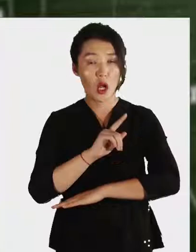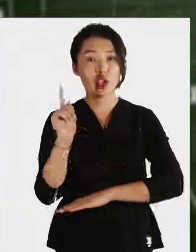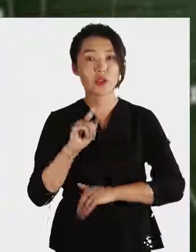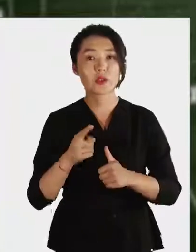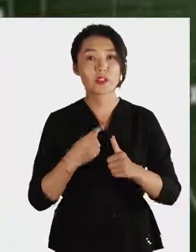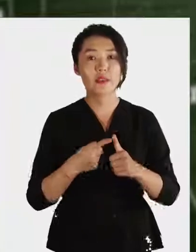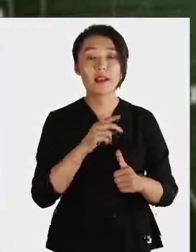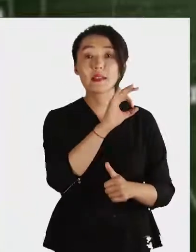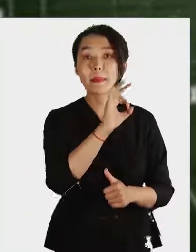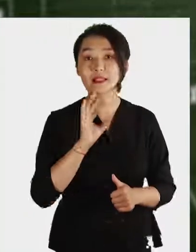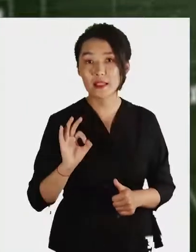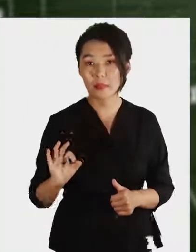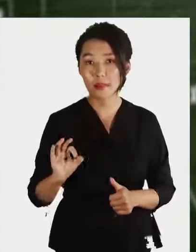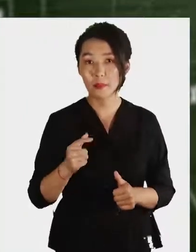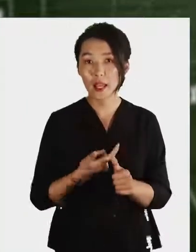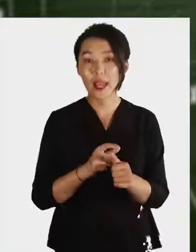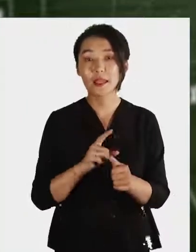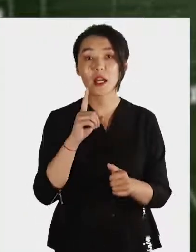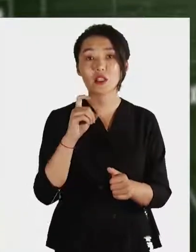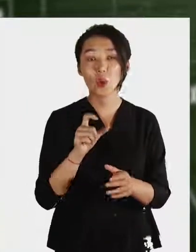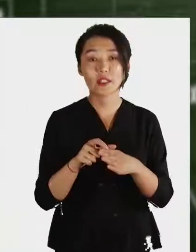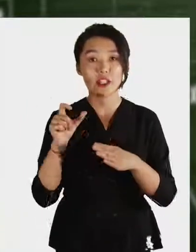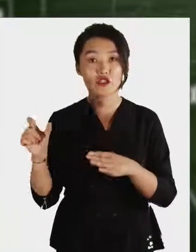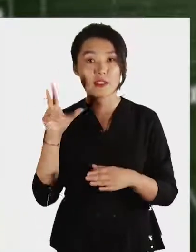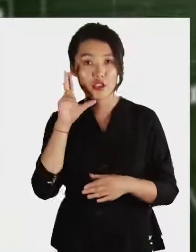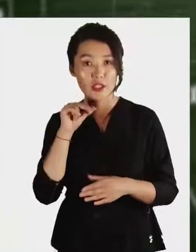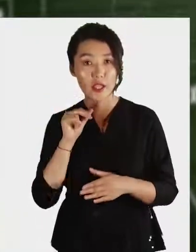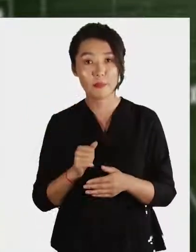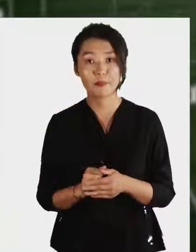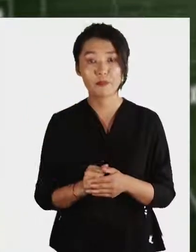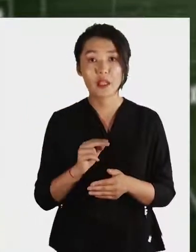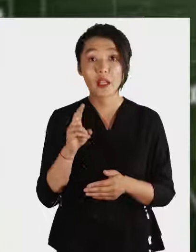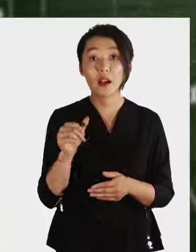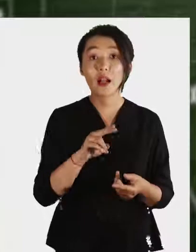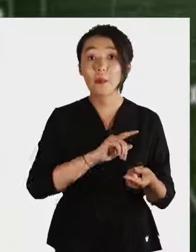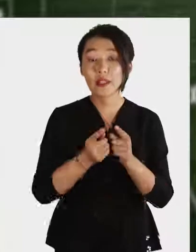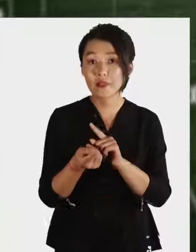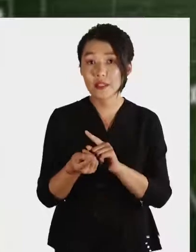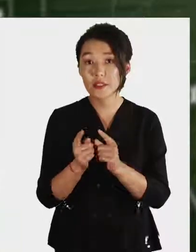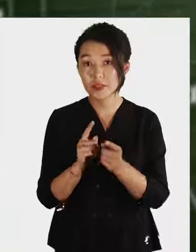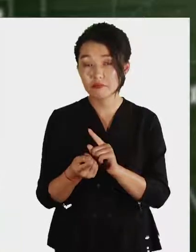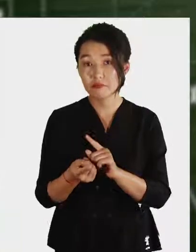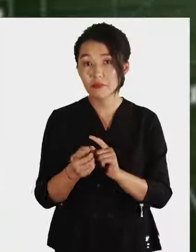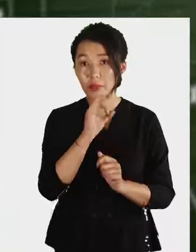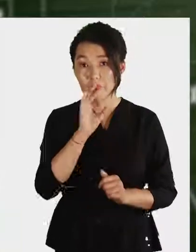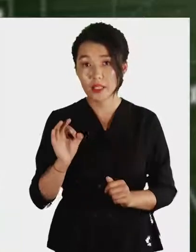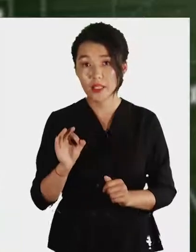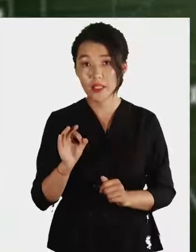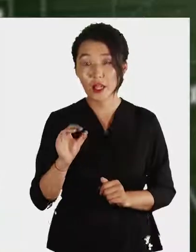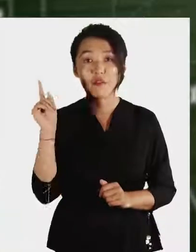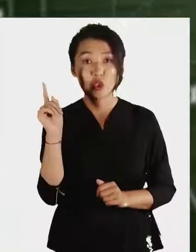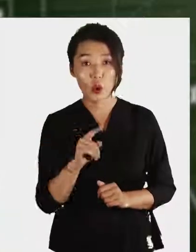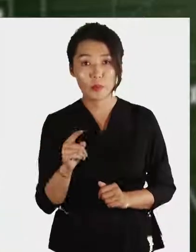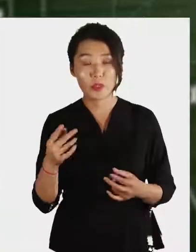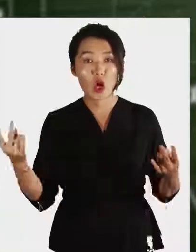подведем итоги урока. Что называется процентом? Это сотая часть числа. Как перевести